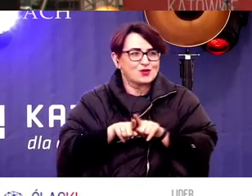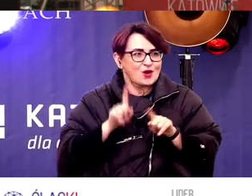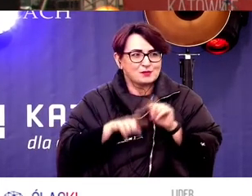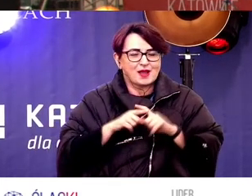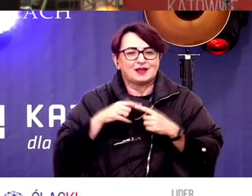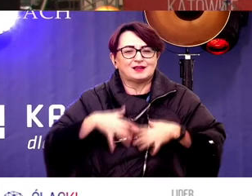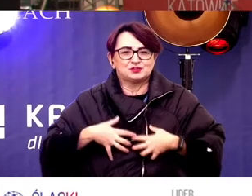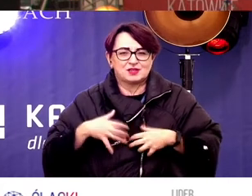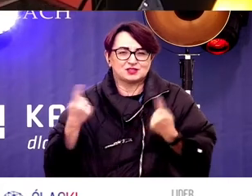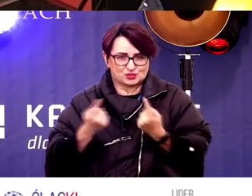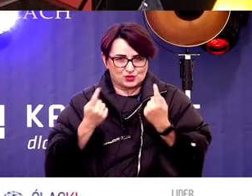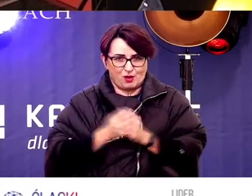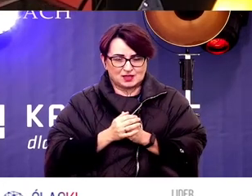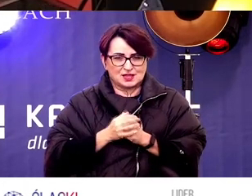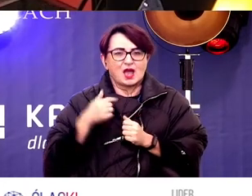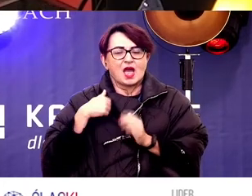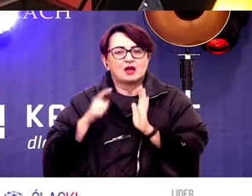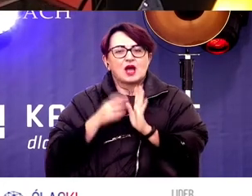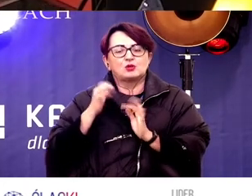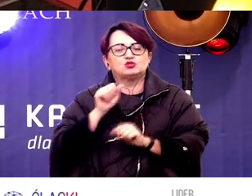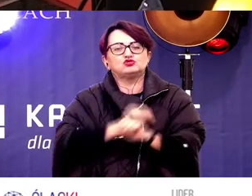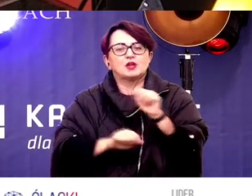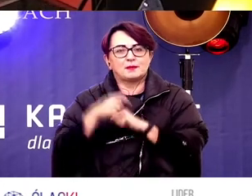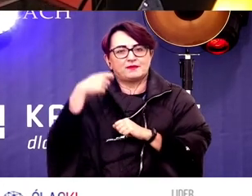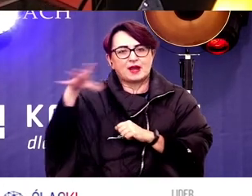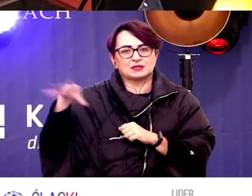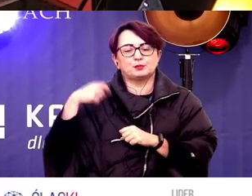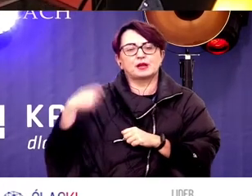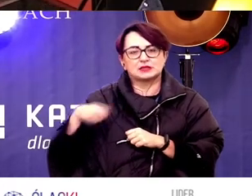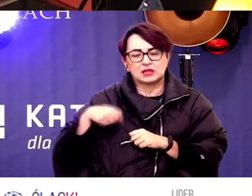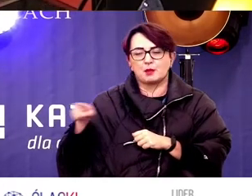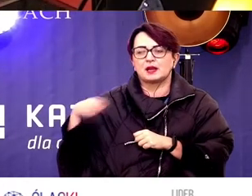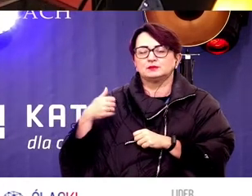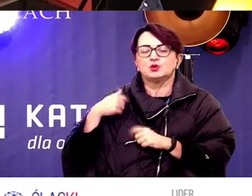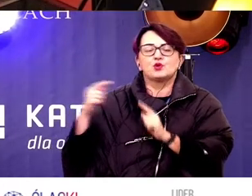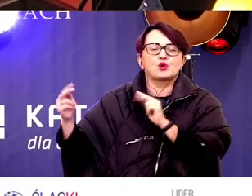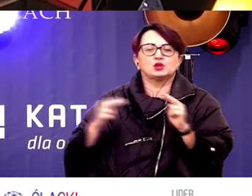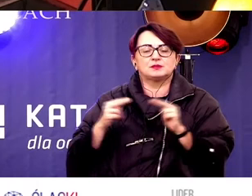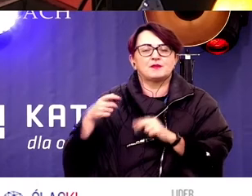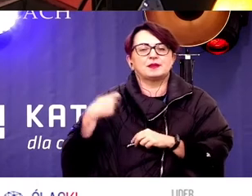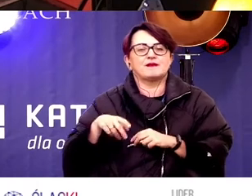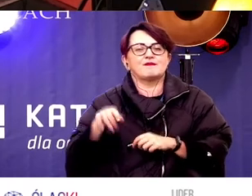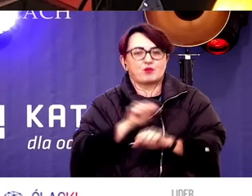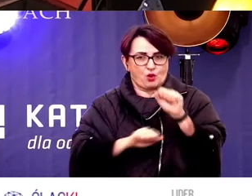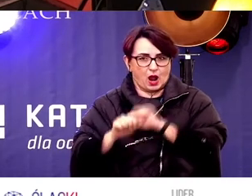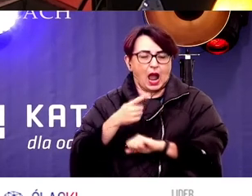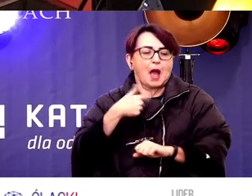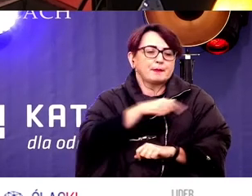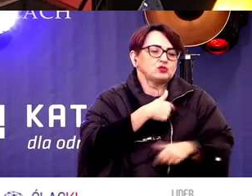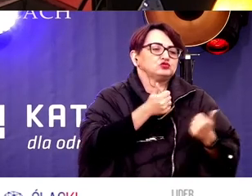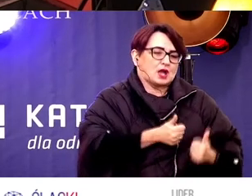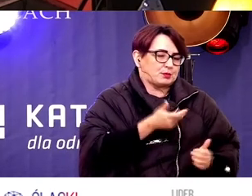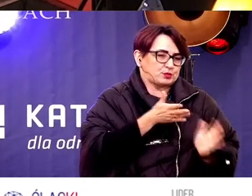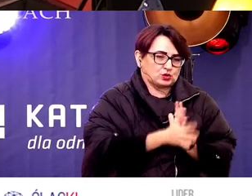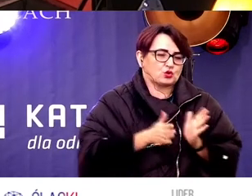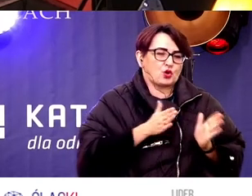śmieszne sytuacje. Ja raz pojechałem do Rzymu z prezydentem i prezydent miał rozmowy z prezydentem Włoch. A myśmy czekali oczywiście